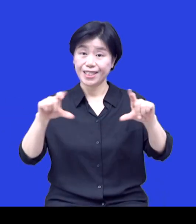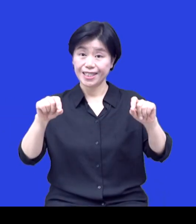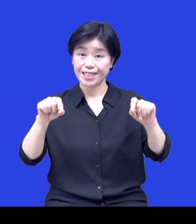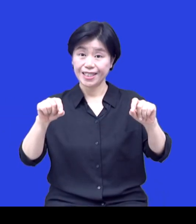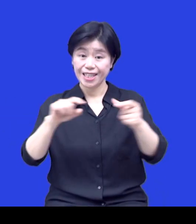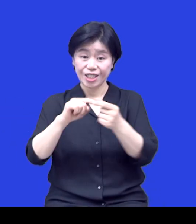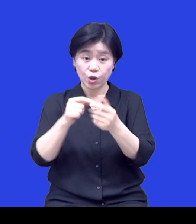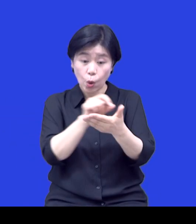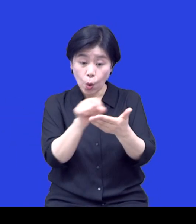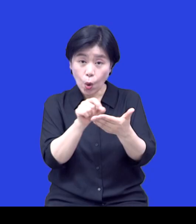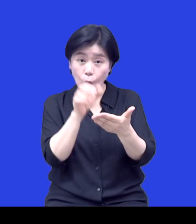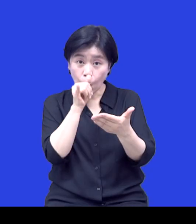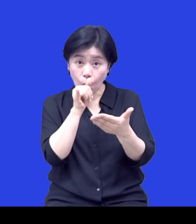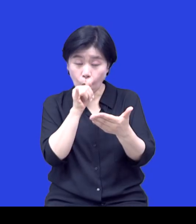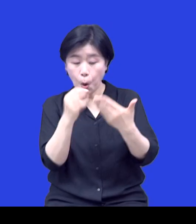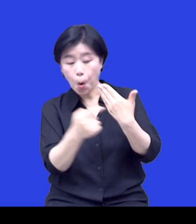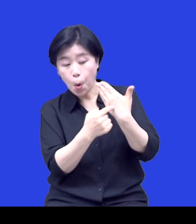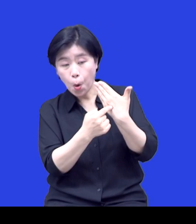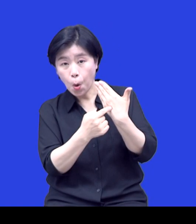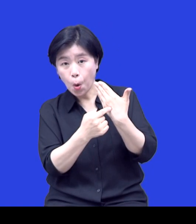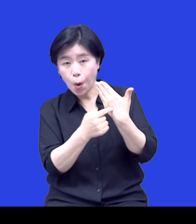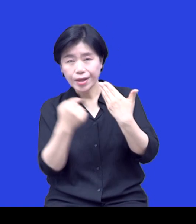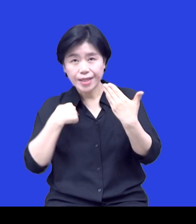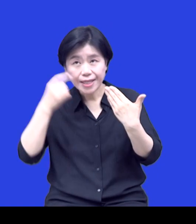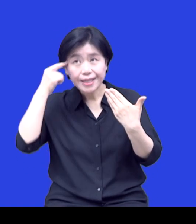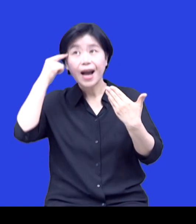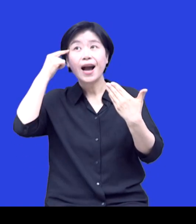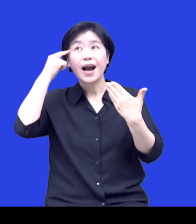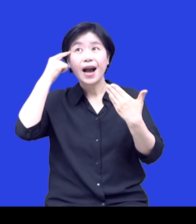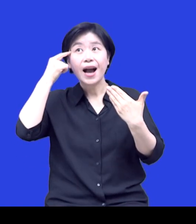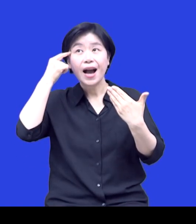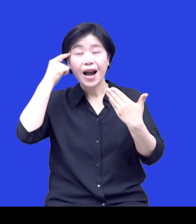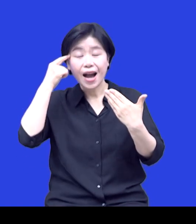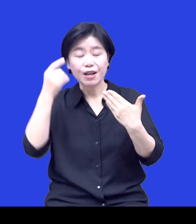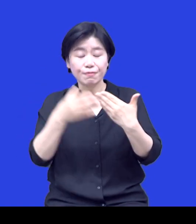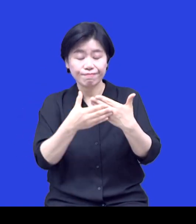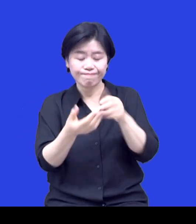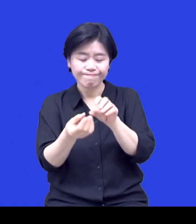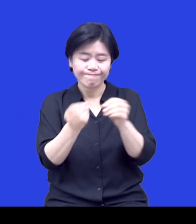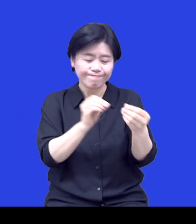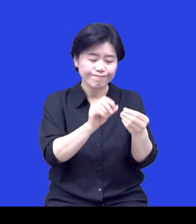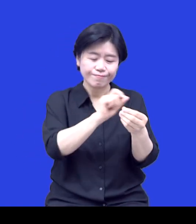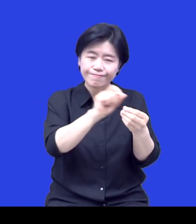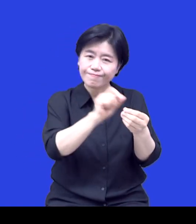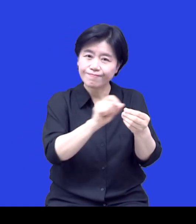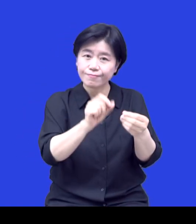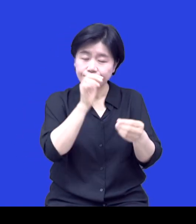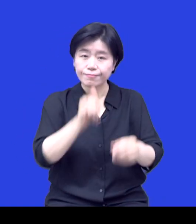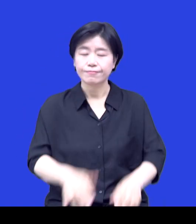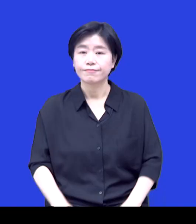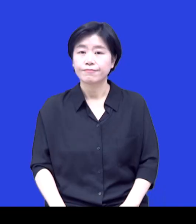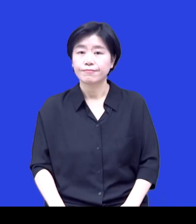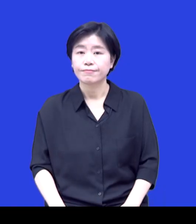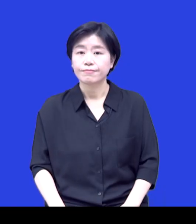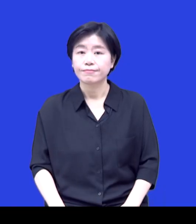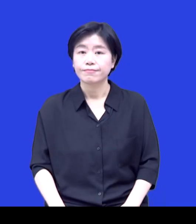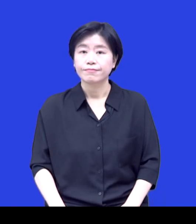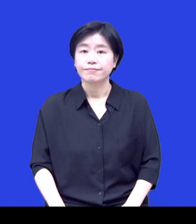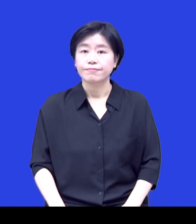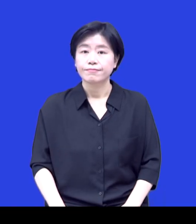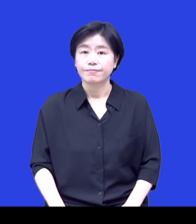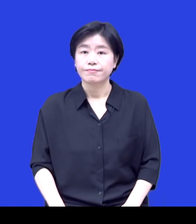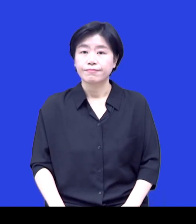뭐 갖고 오셨어요 지금? 쓰면서 하기도 하고 예. 제가 따로 이제 적어두신 거 뭡니까? 이거는 제가 보통 기존 카드